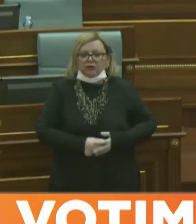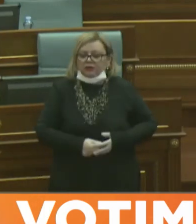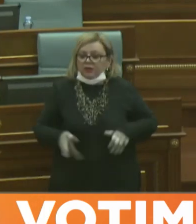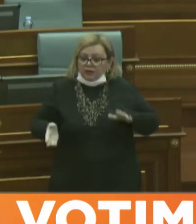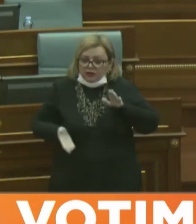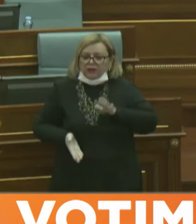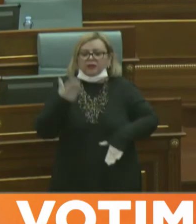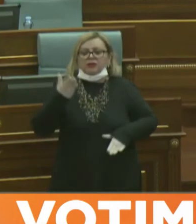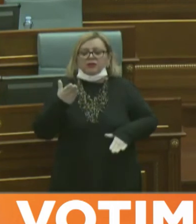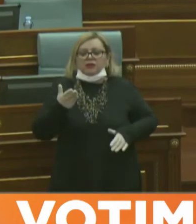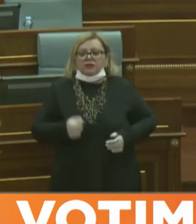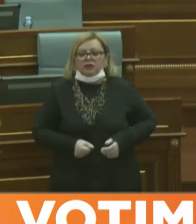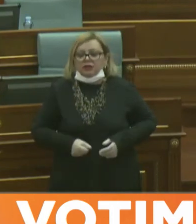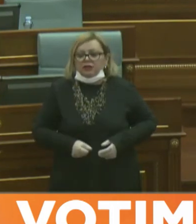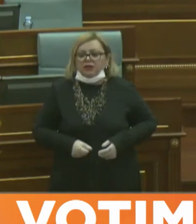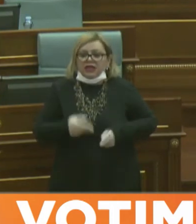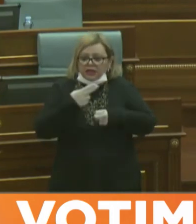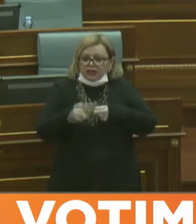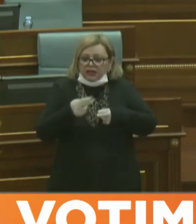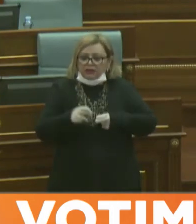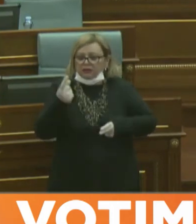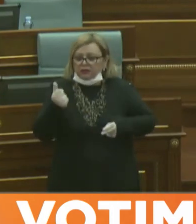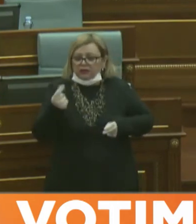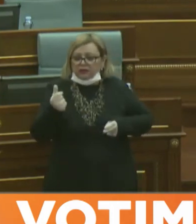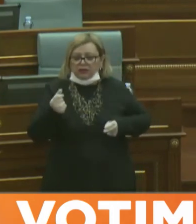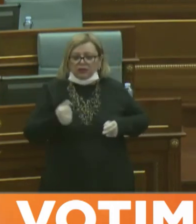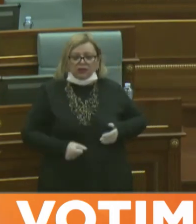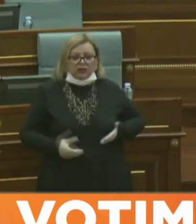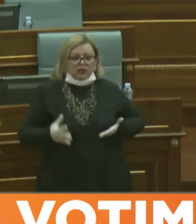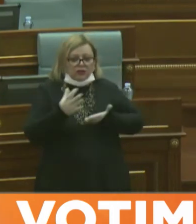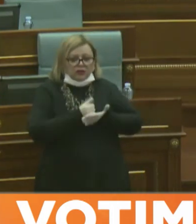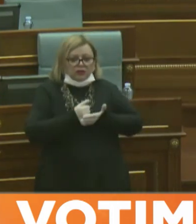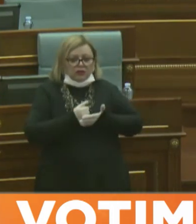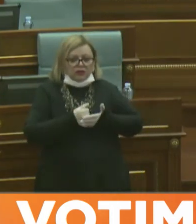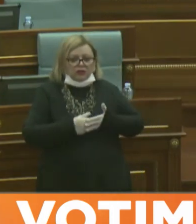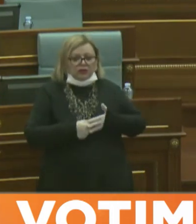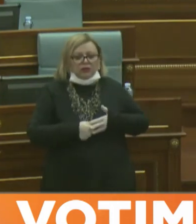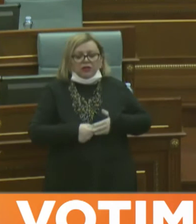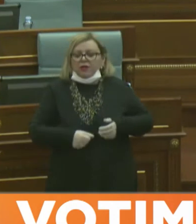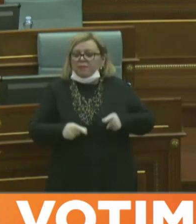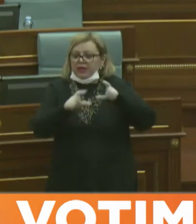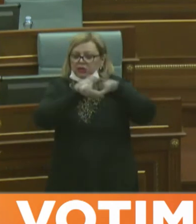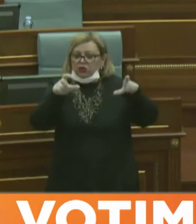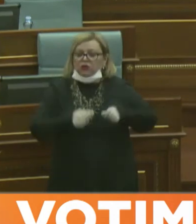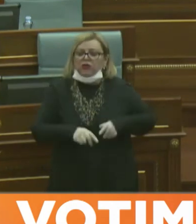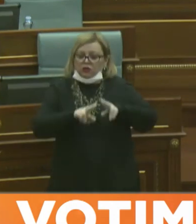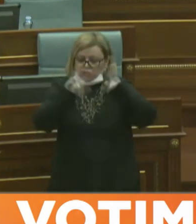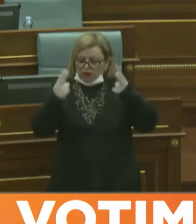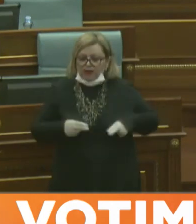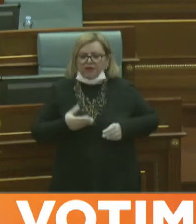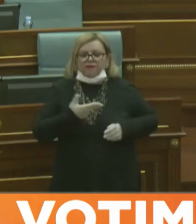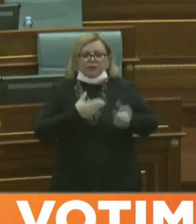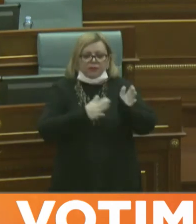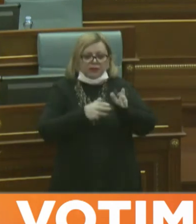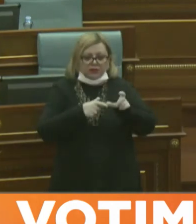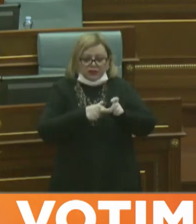rritur potencialin kreditor dhe për të diversifikuar riskun nga kreditdhënia, me institucionet ndërkombëtare si FMN, Bankë